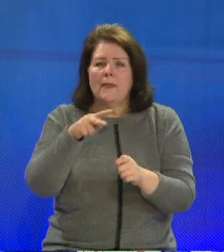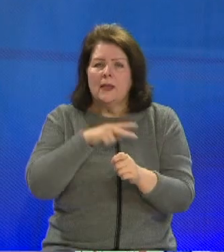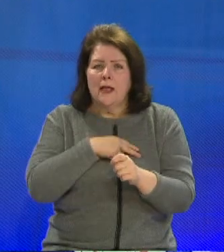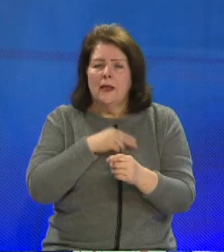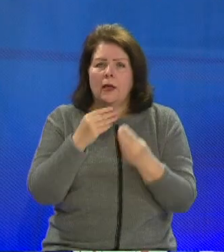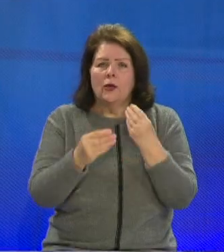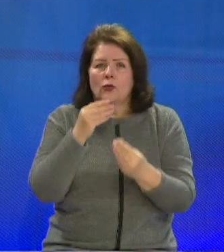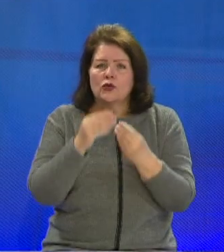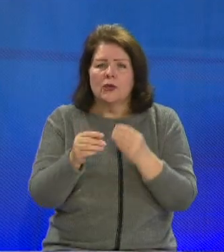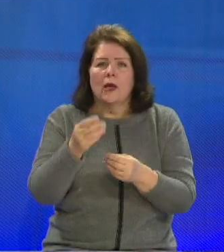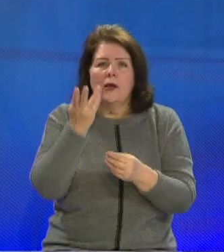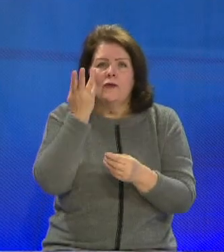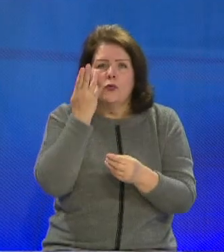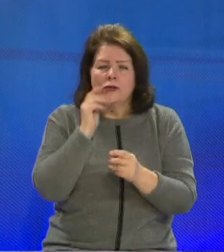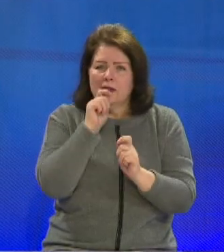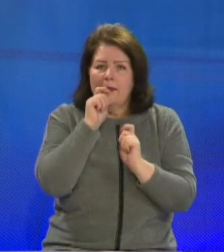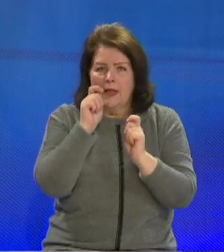цацки и солодкие подарунки. следует... Продолжение